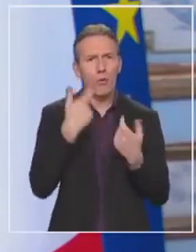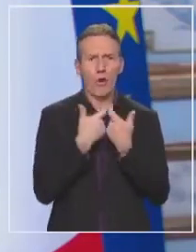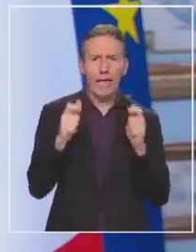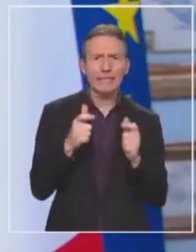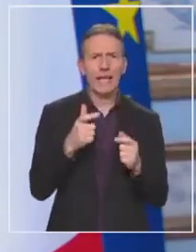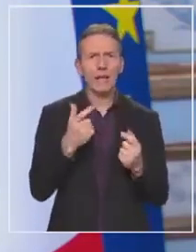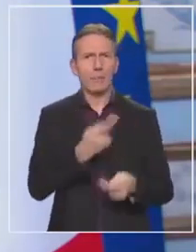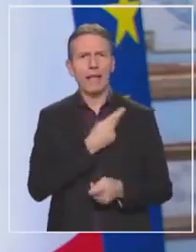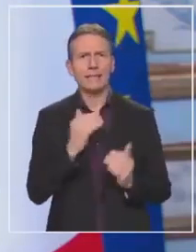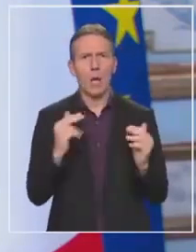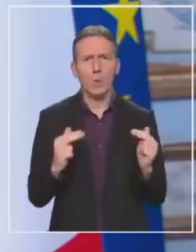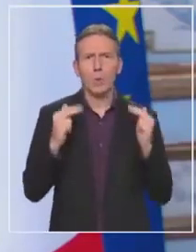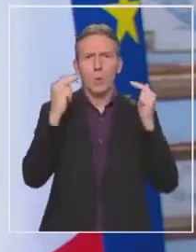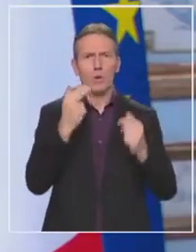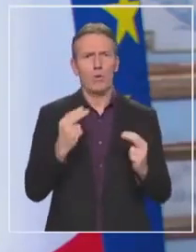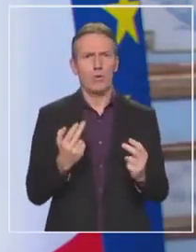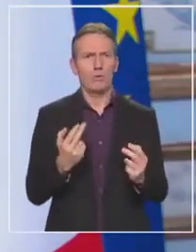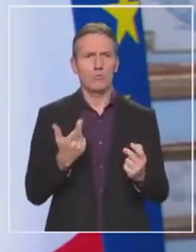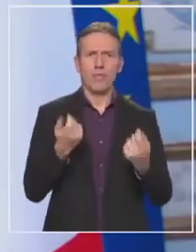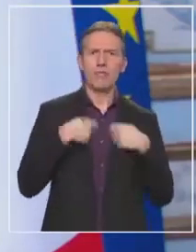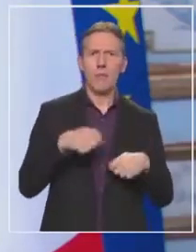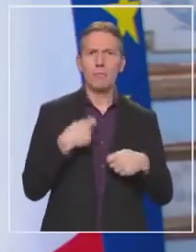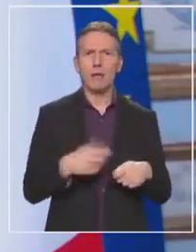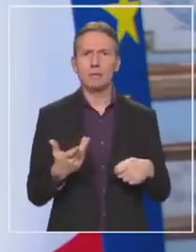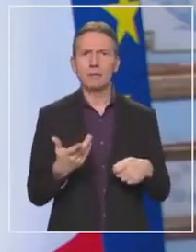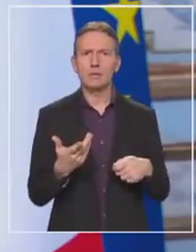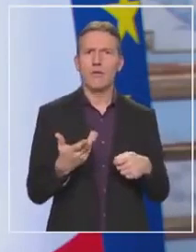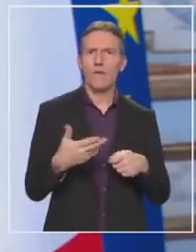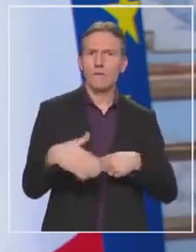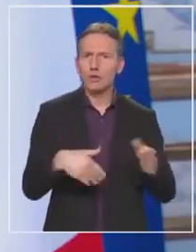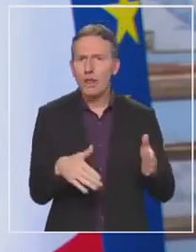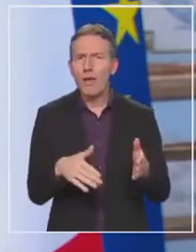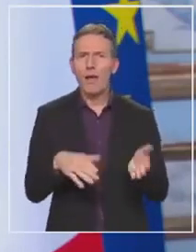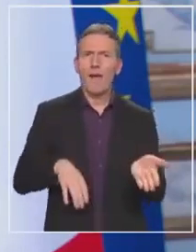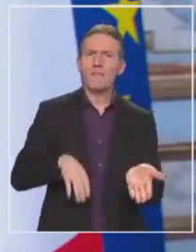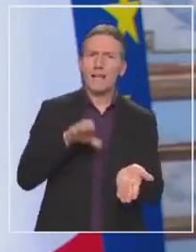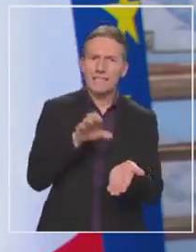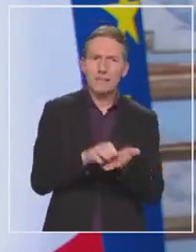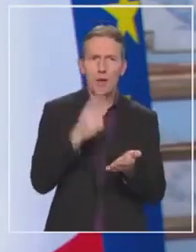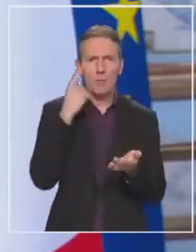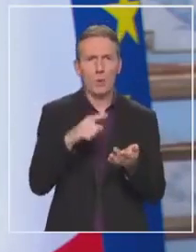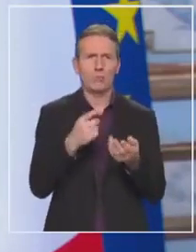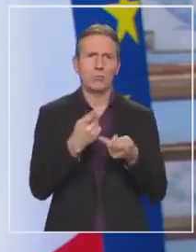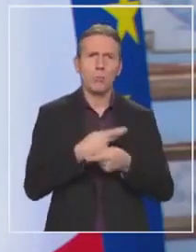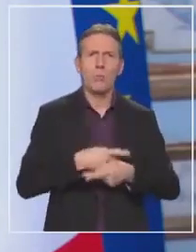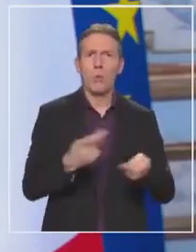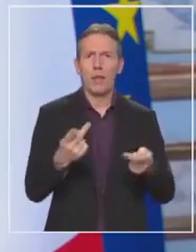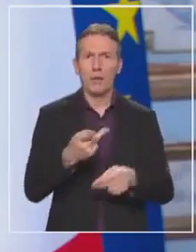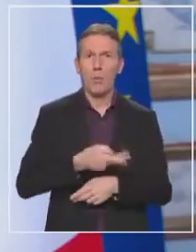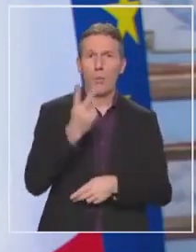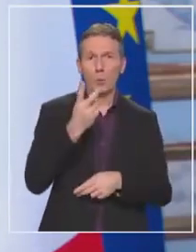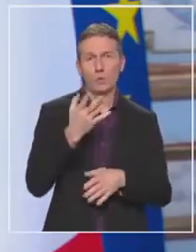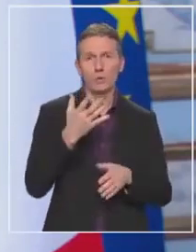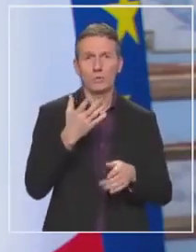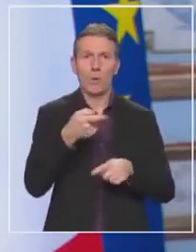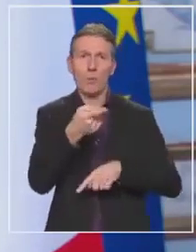d'excellence nous dépensons le fonctionnement et en investissement pour notre sphère publique plus que la